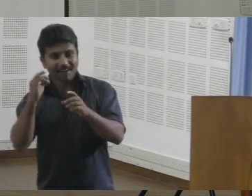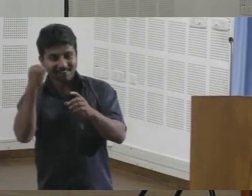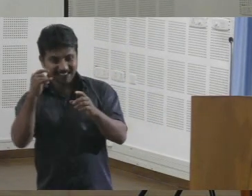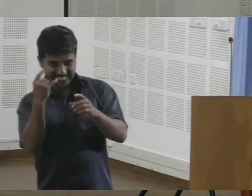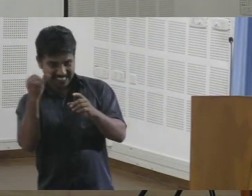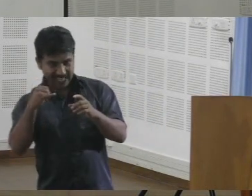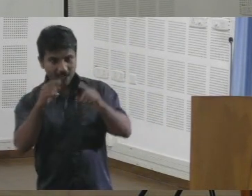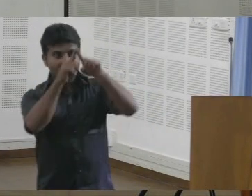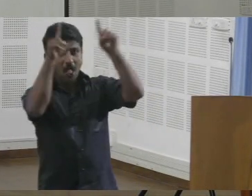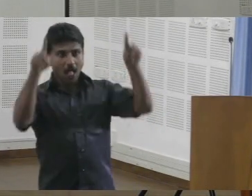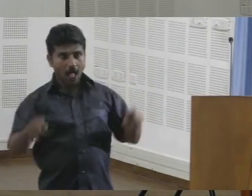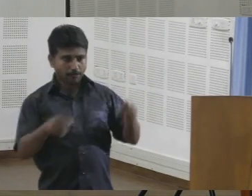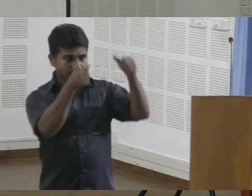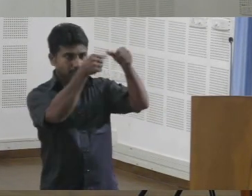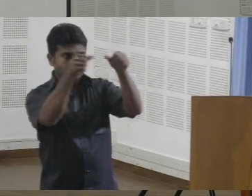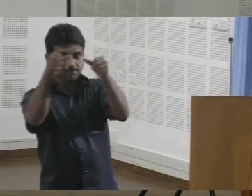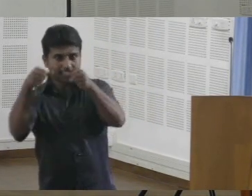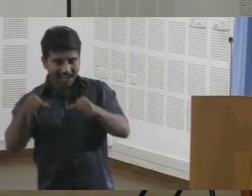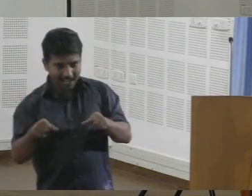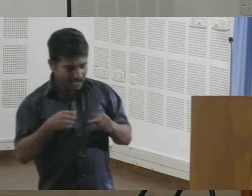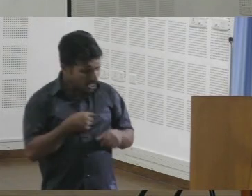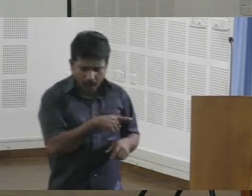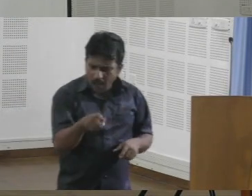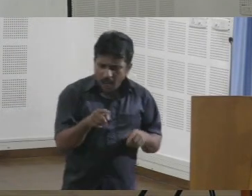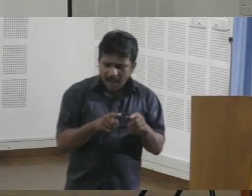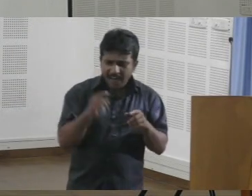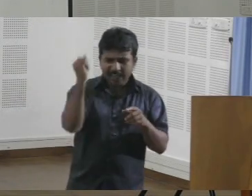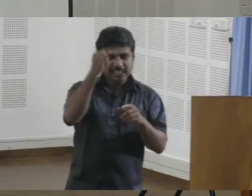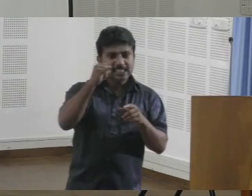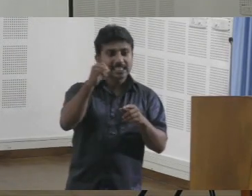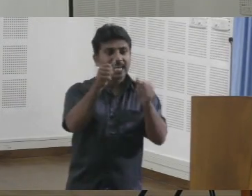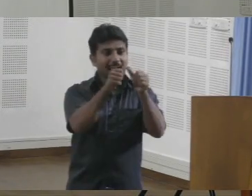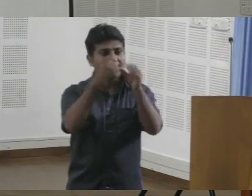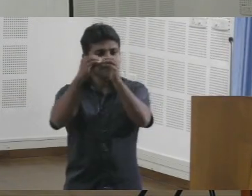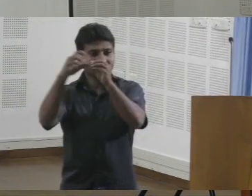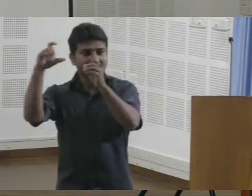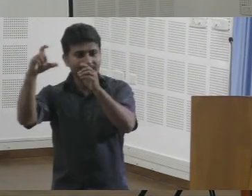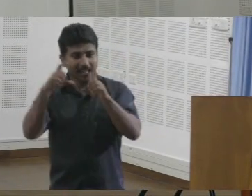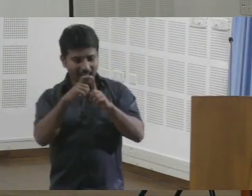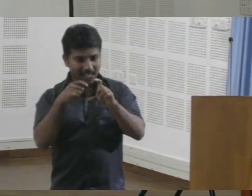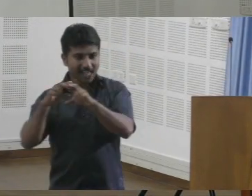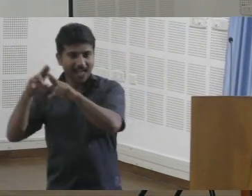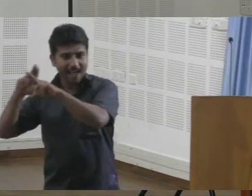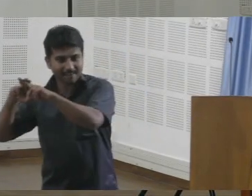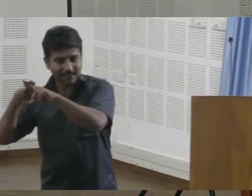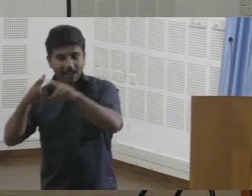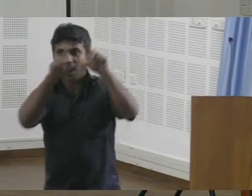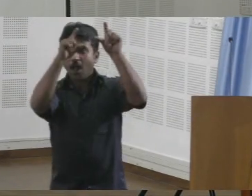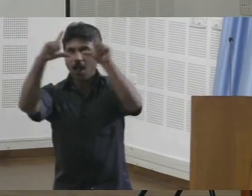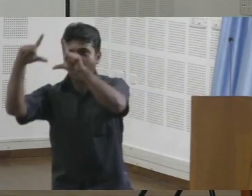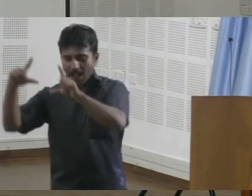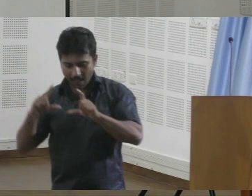ചെയ്യാൻ ആദ്യം പഠിപ്പിച്ചു. സ്മോൾ ലെറ്റേഴ്സ് തന്നെ ഫസ്റ്റ് സ്റ്റാർട്ട് ചെയ്ത് 6 ആൽഫബറ്റ്സ് എന്ന് സ്റ്റാർട്ട് ചെയ്തു. പിന്നെ പതുക്കെ നമ്പർ